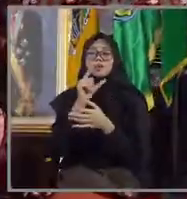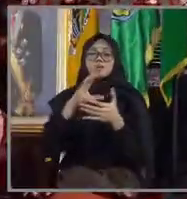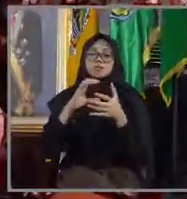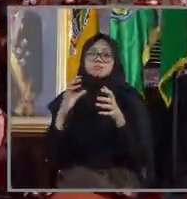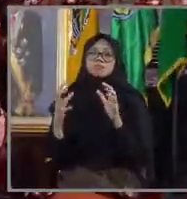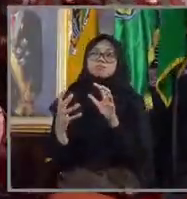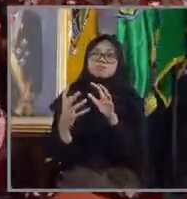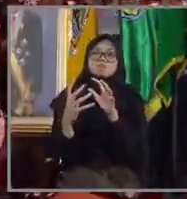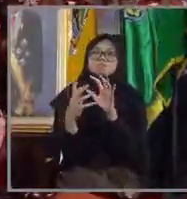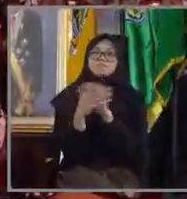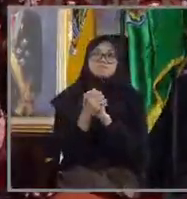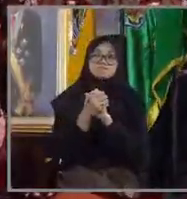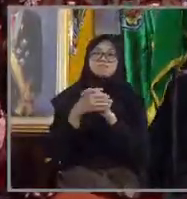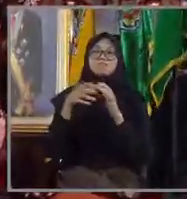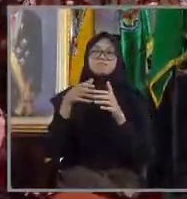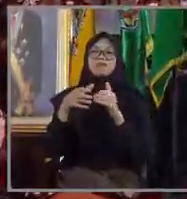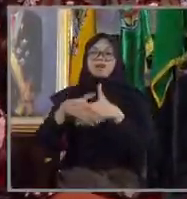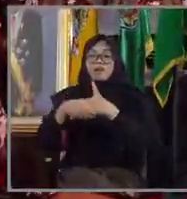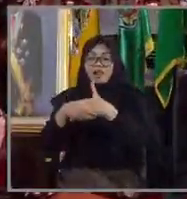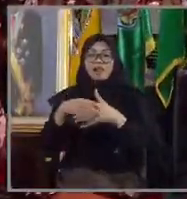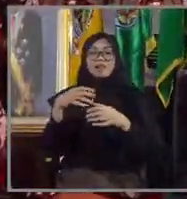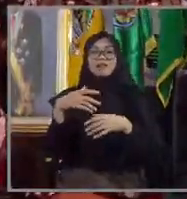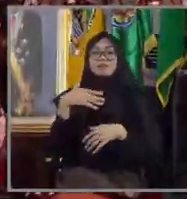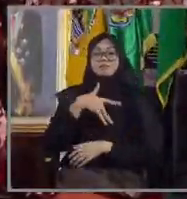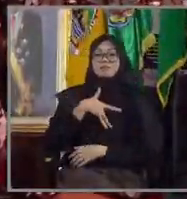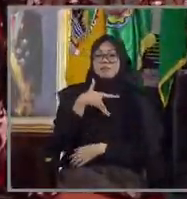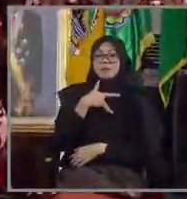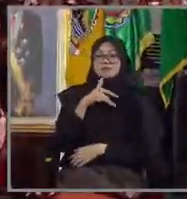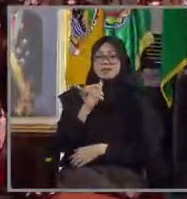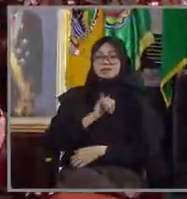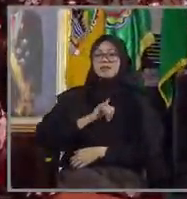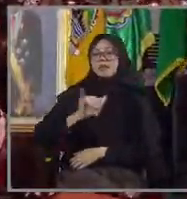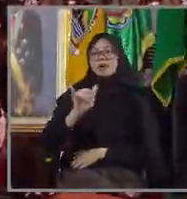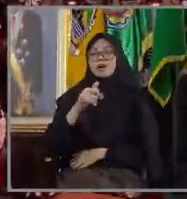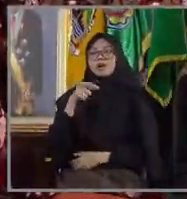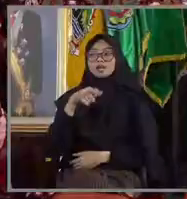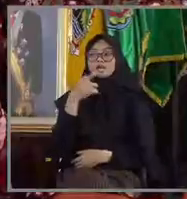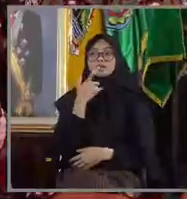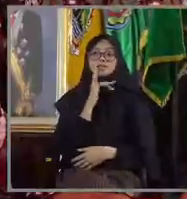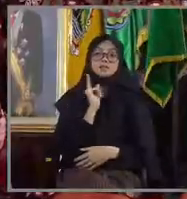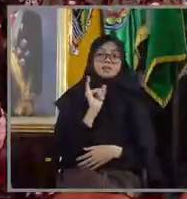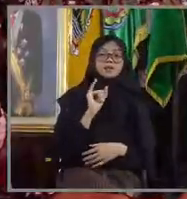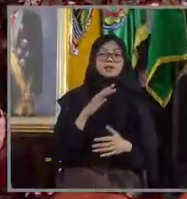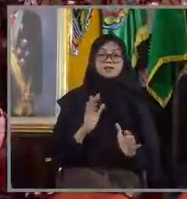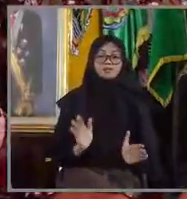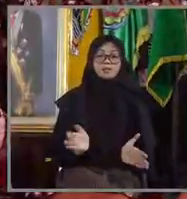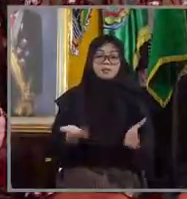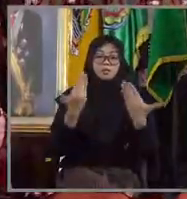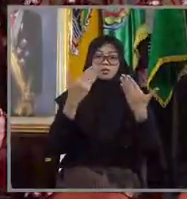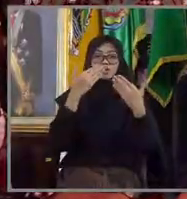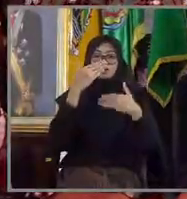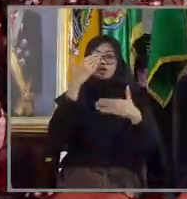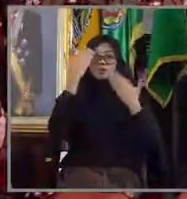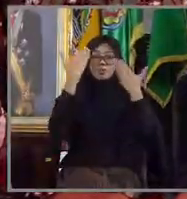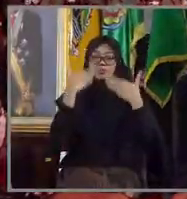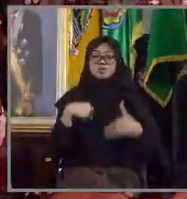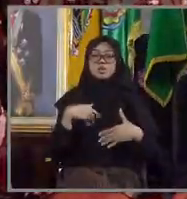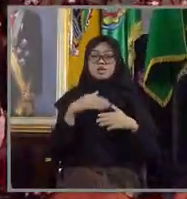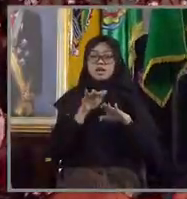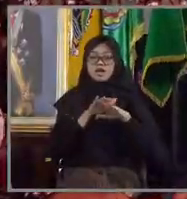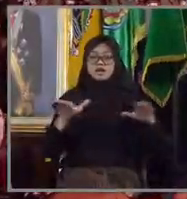merasakan apa yang dia rasakan ini membangun kemanusiaan yang adil dan beradab